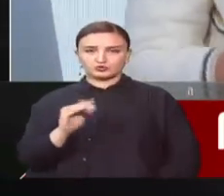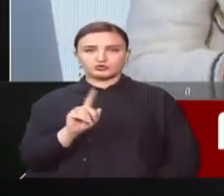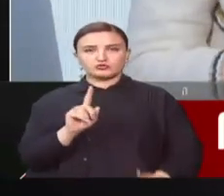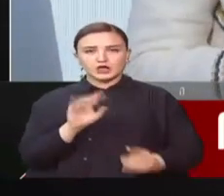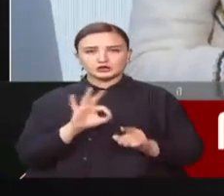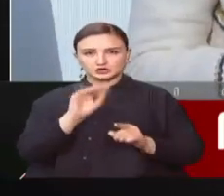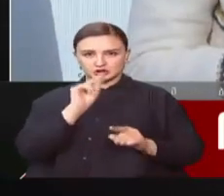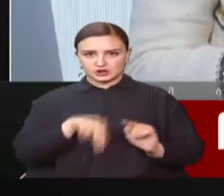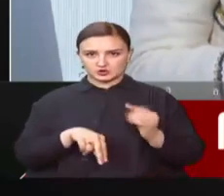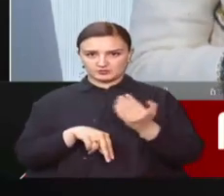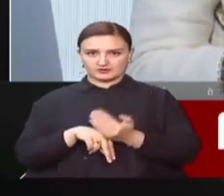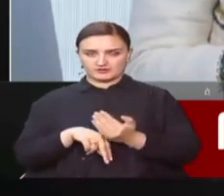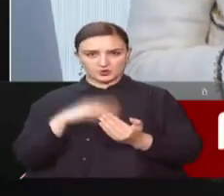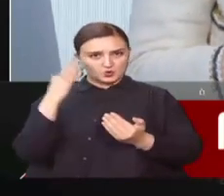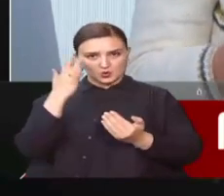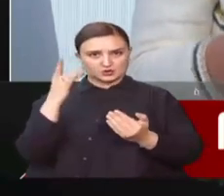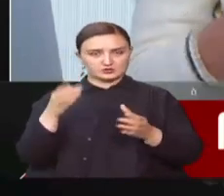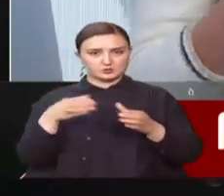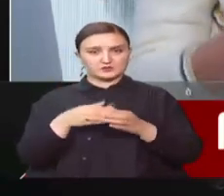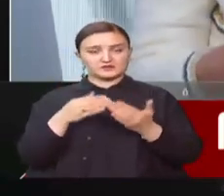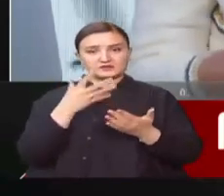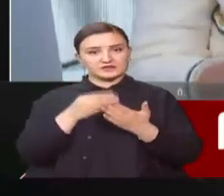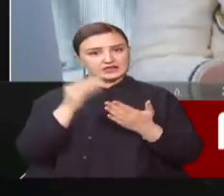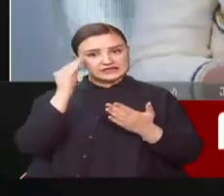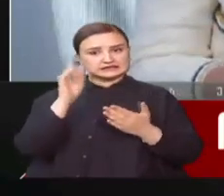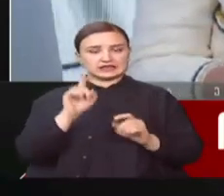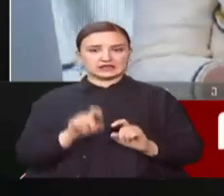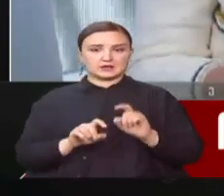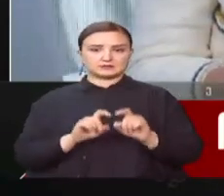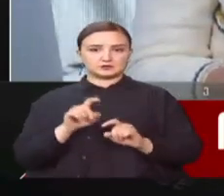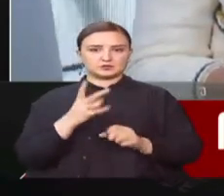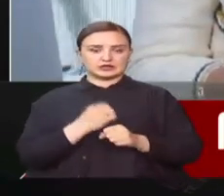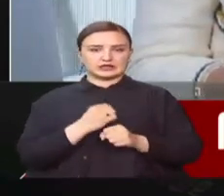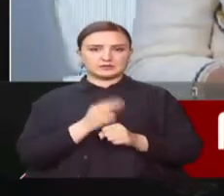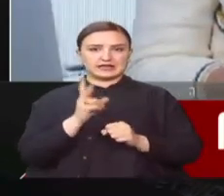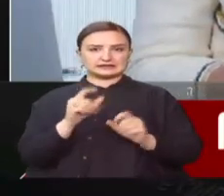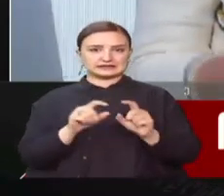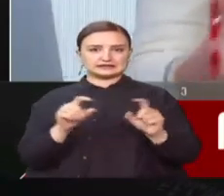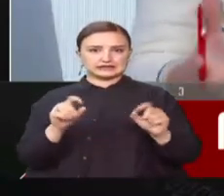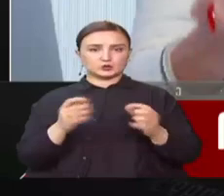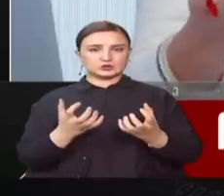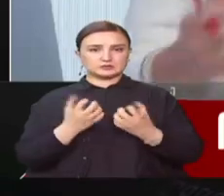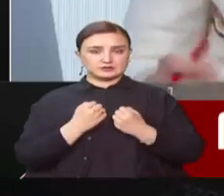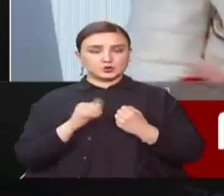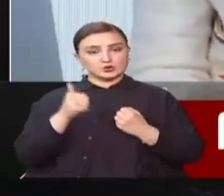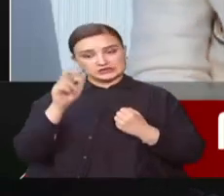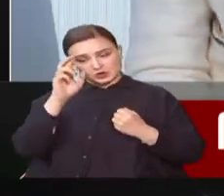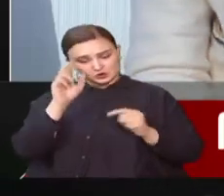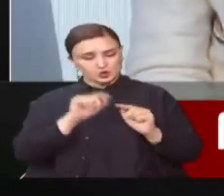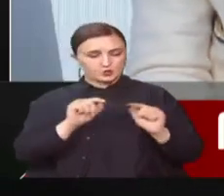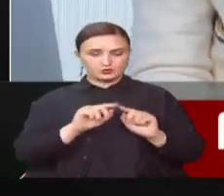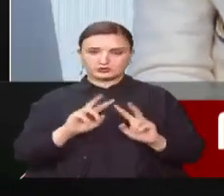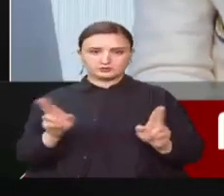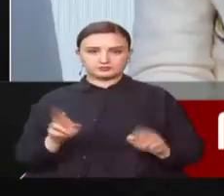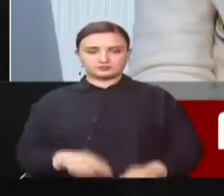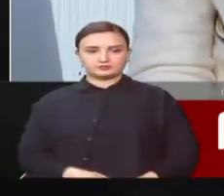რაში ადანაშაულებთ თქვენ მართველ გუნდს და თქვენი აზრით რა ნაბიჯები უნდა გადაიდგას კანდიდატის სტატუსის მისაღებად, როგორც ხელისუფლების, ისე ოპოზიციის